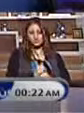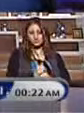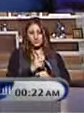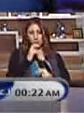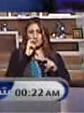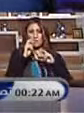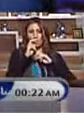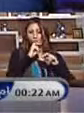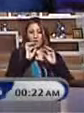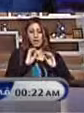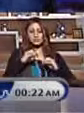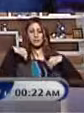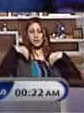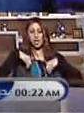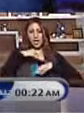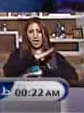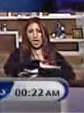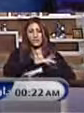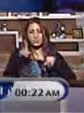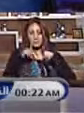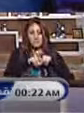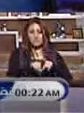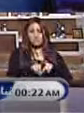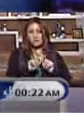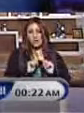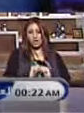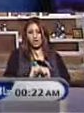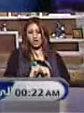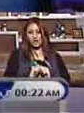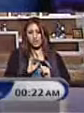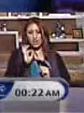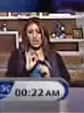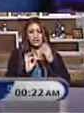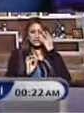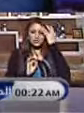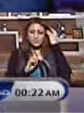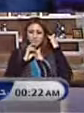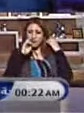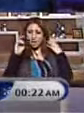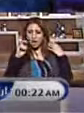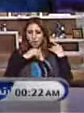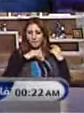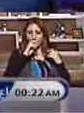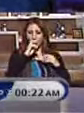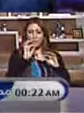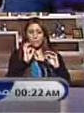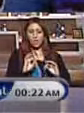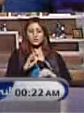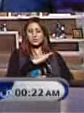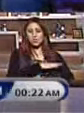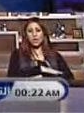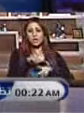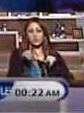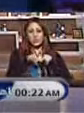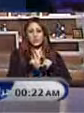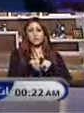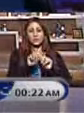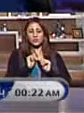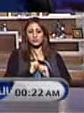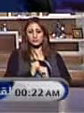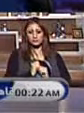الحوار هذا ياتي بنتيجه عظيمه للمحاور المؤدب ولا ياتي باي نتيجه الا سيئه للمحاور